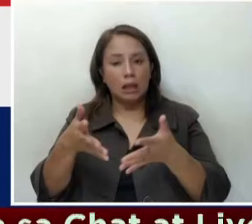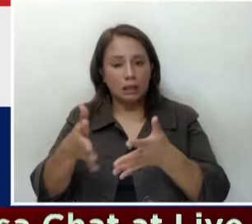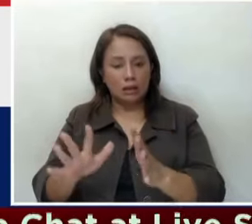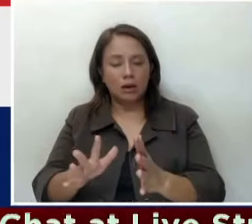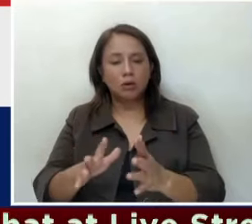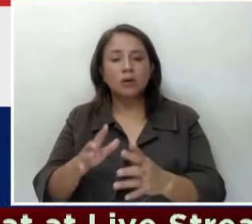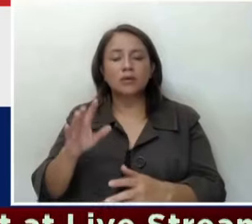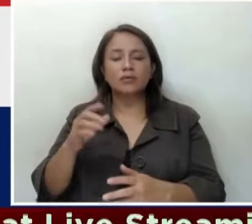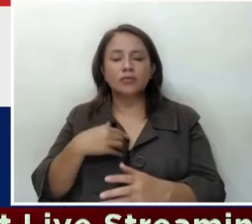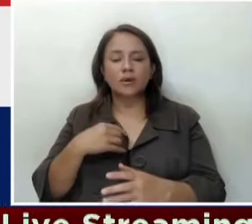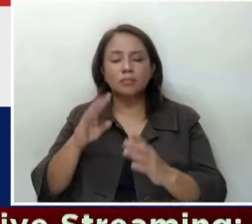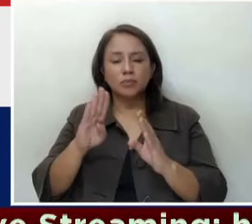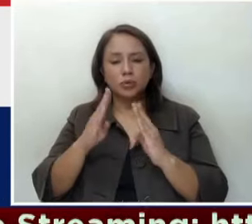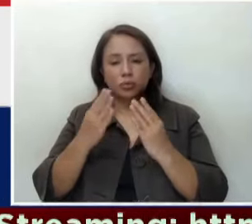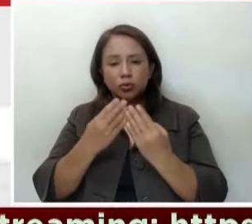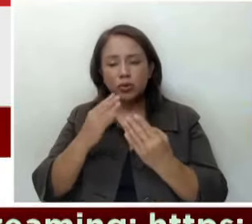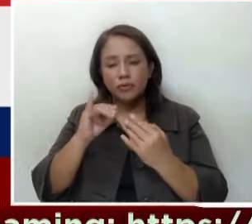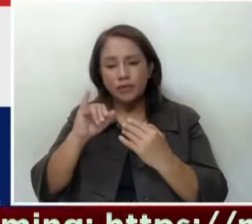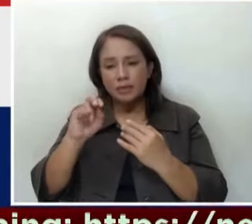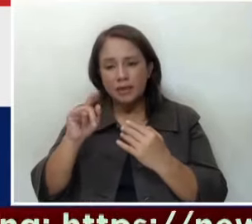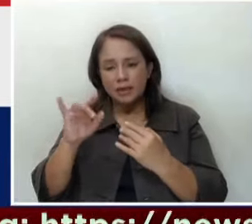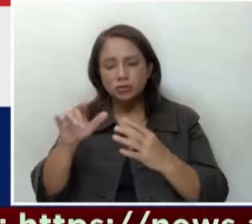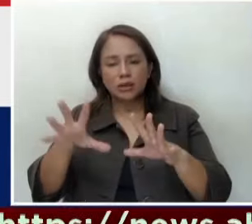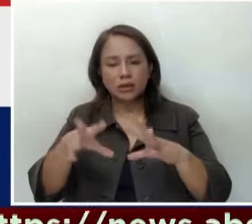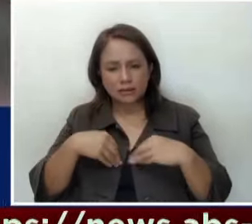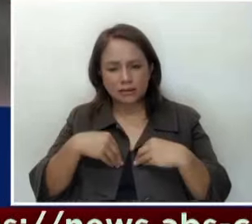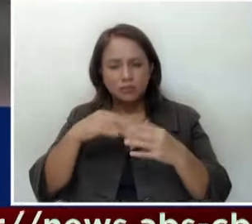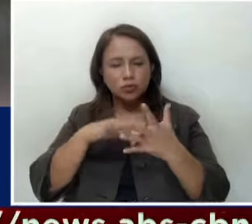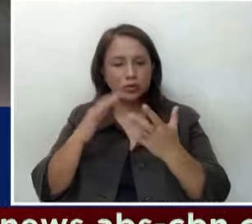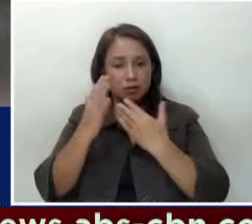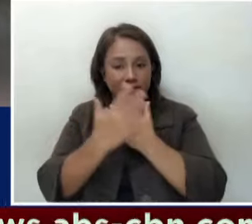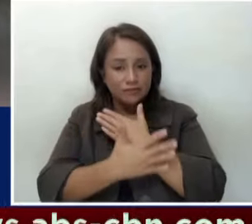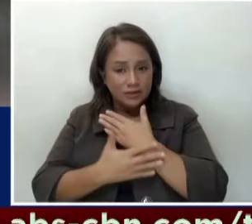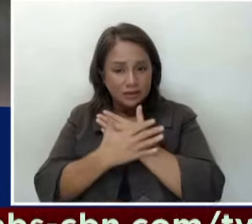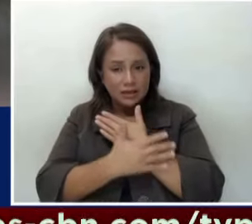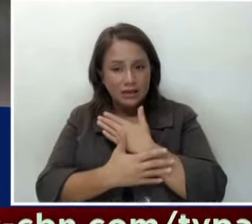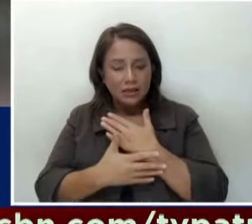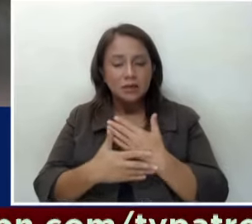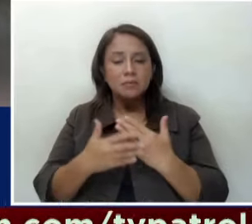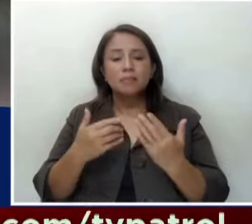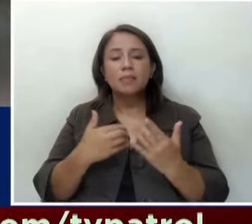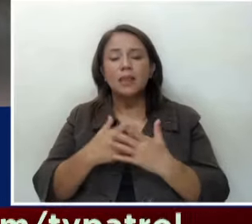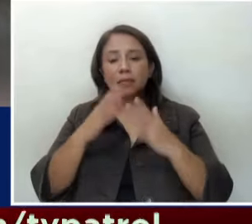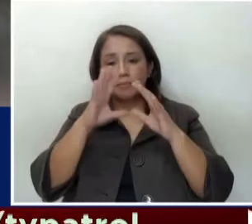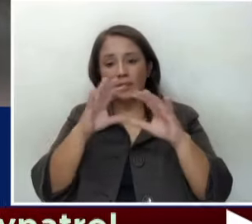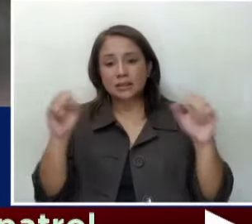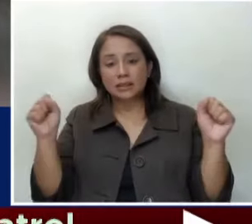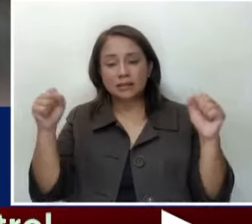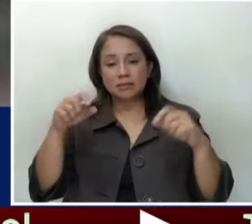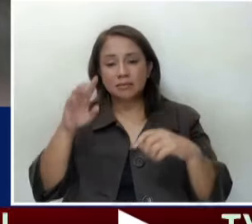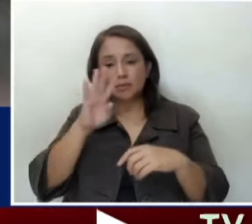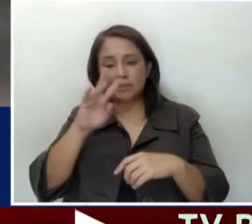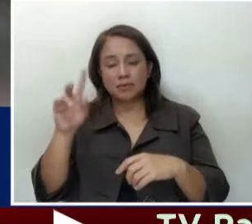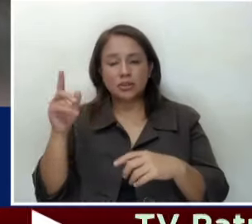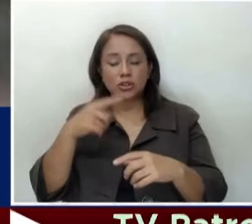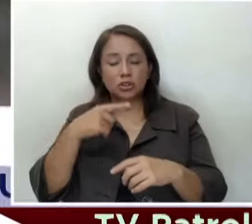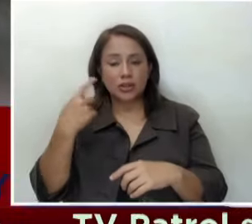Bureau of Immigration na tumanggap ng mga dayuhang mag-aaral. Nung nagpunta ang Presidente BBM sa China,